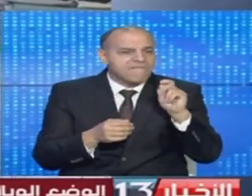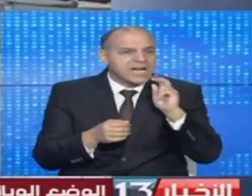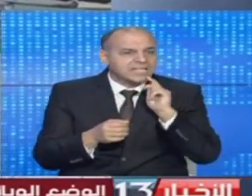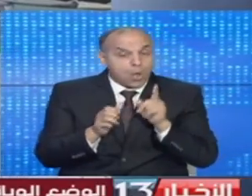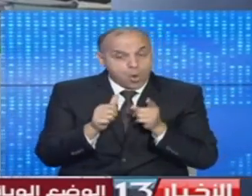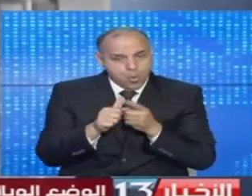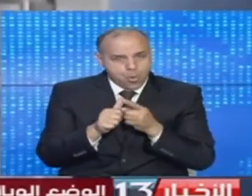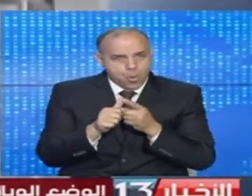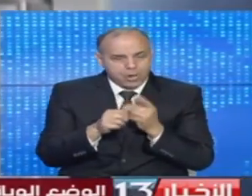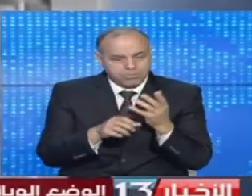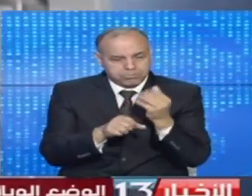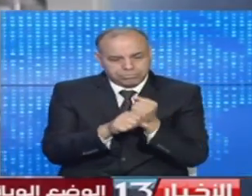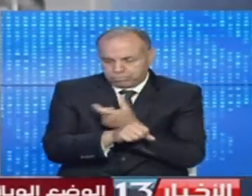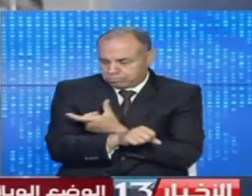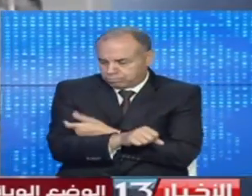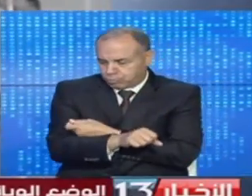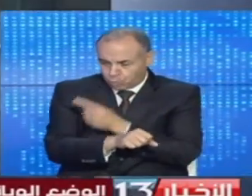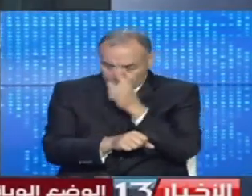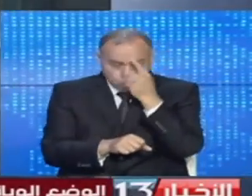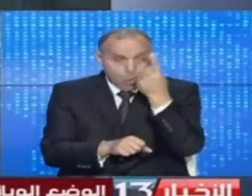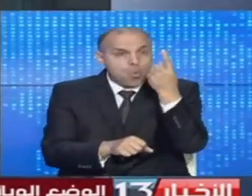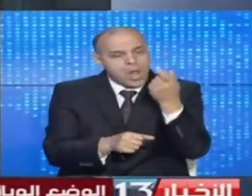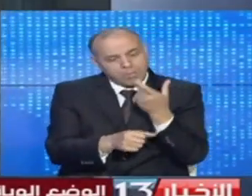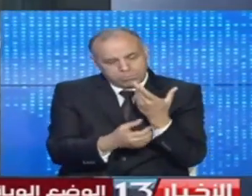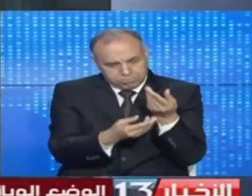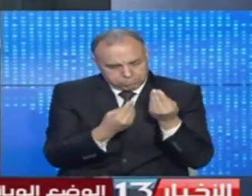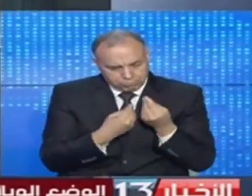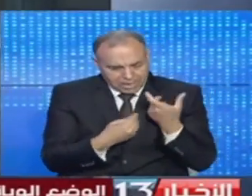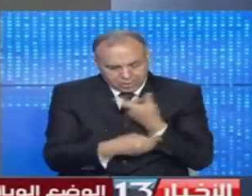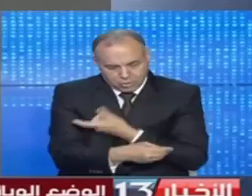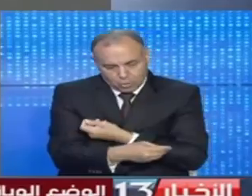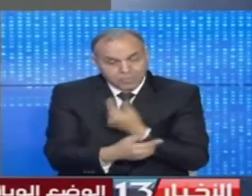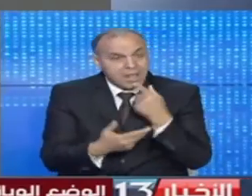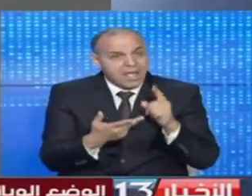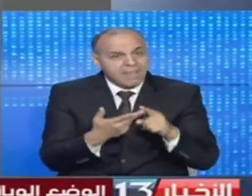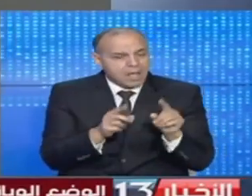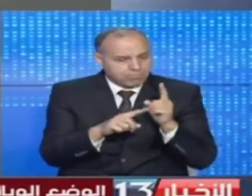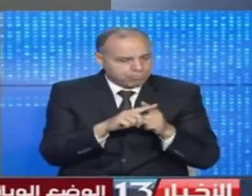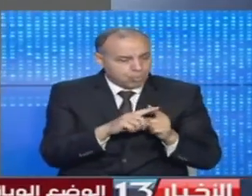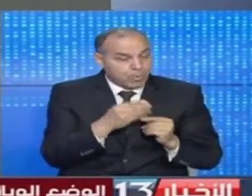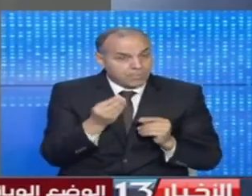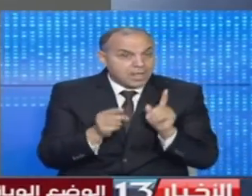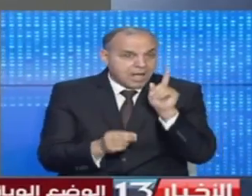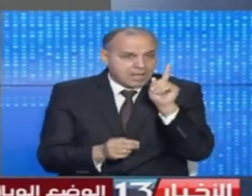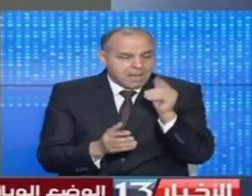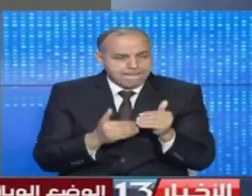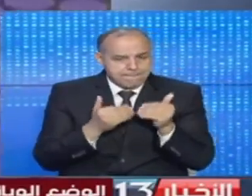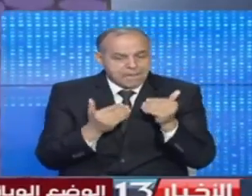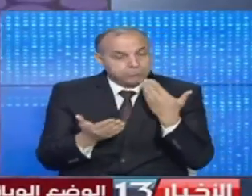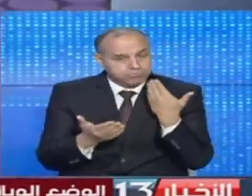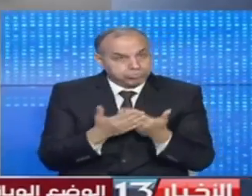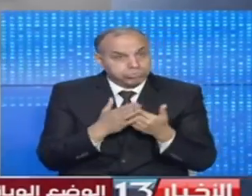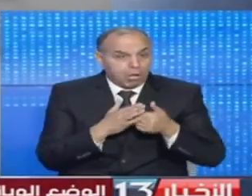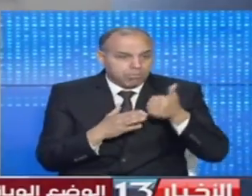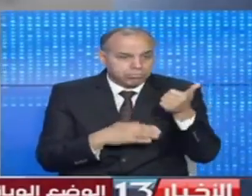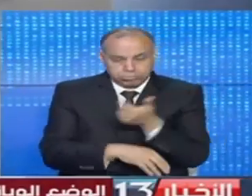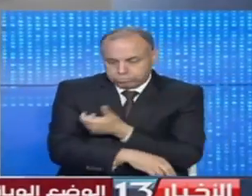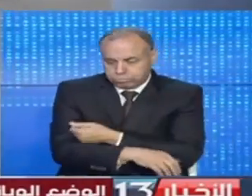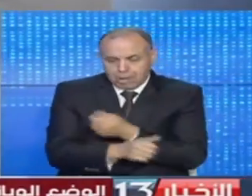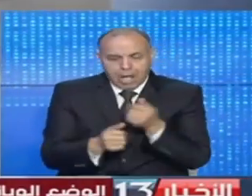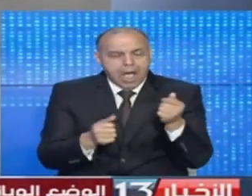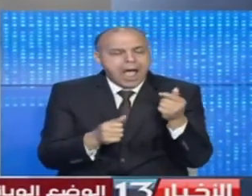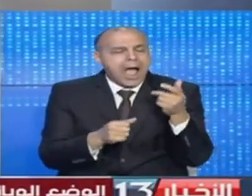اولويه الحصول على التلقيح كورونا مؤشرات يبدو انها ايجابيه خاصه مع ثبوت نجاعه احدى